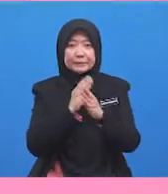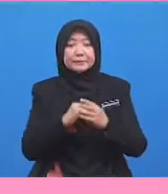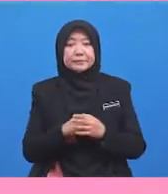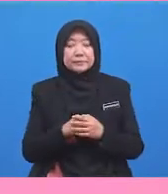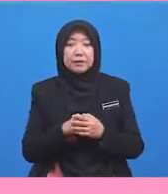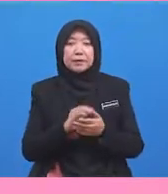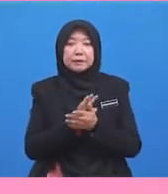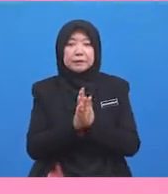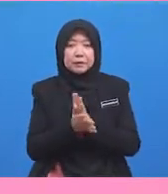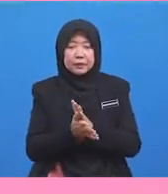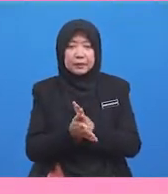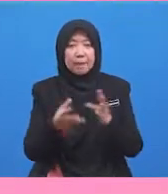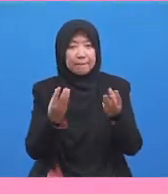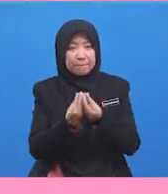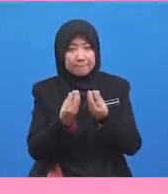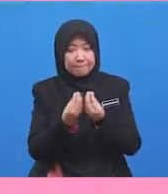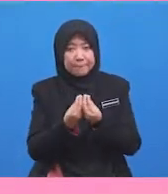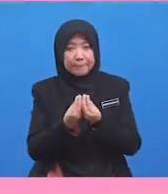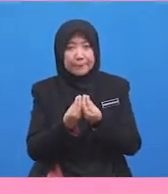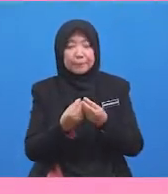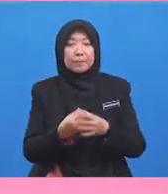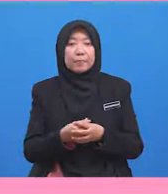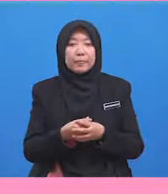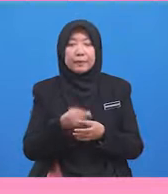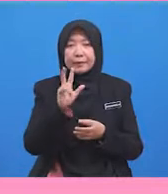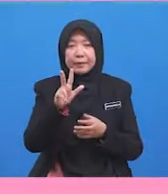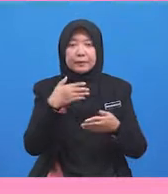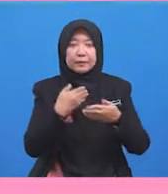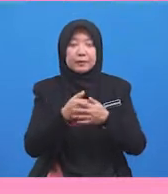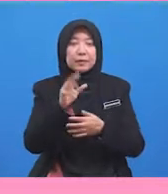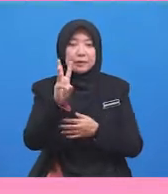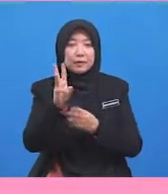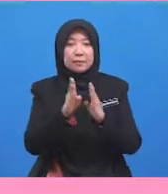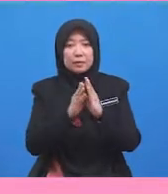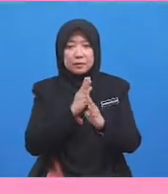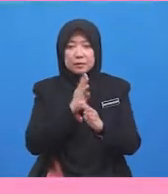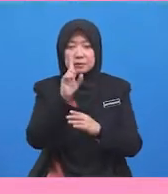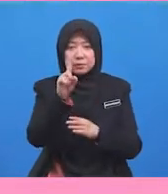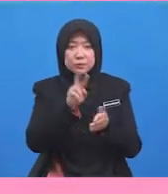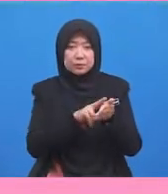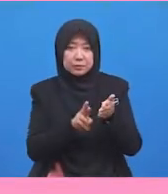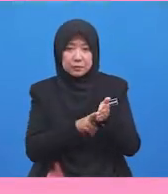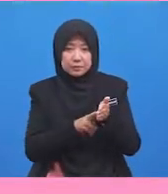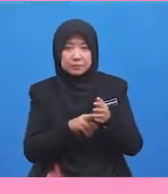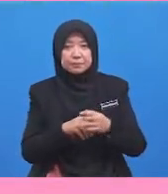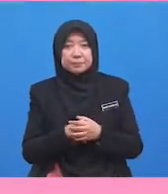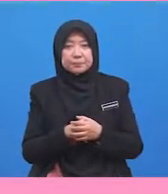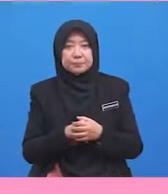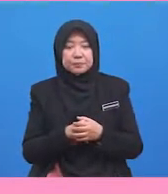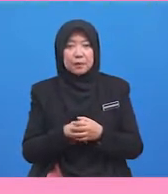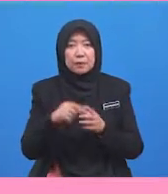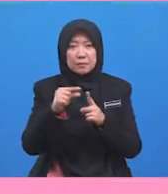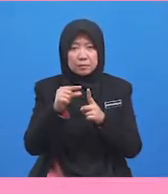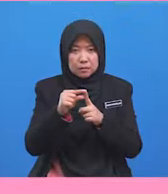justru bilangan baris saja ini ialah antara tiga hingga enam Paris serang.kab bilangan